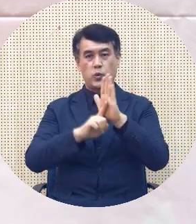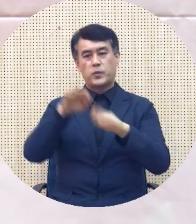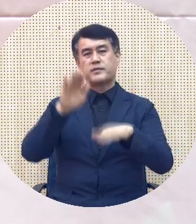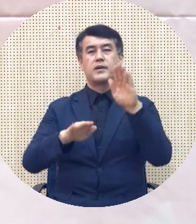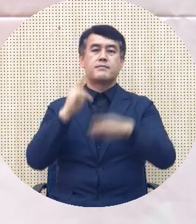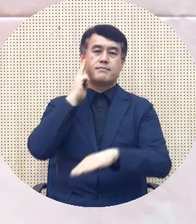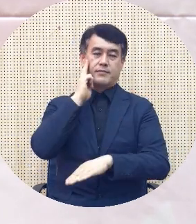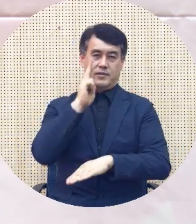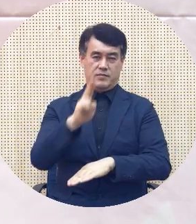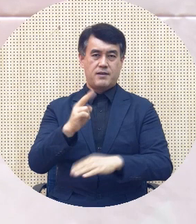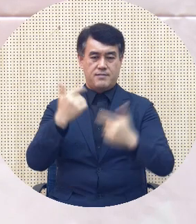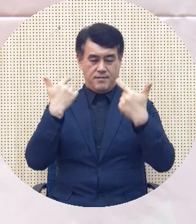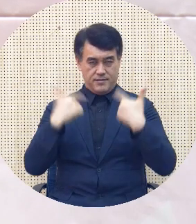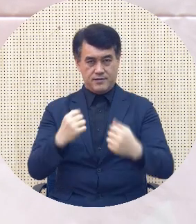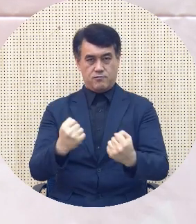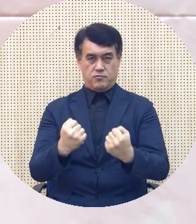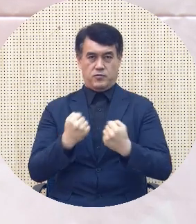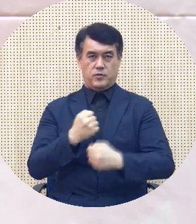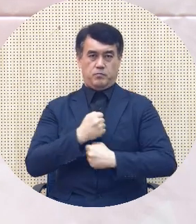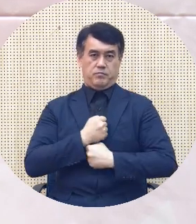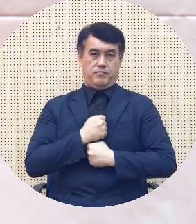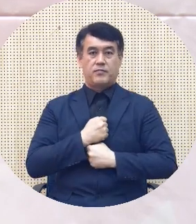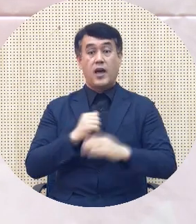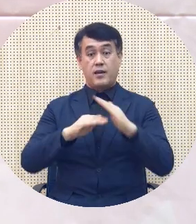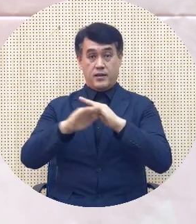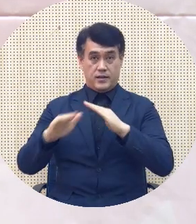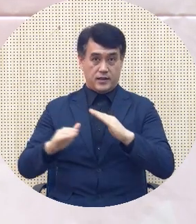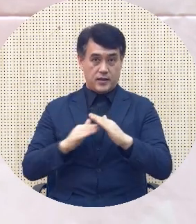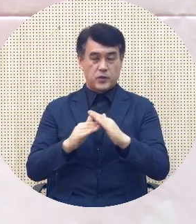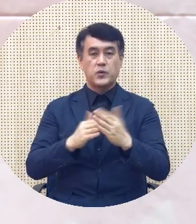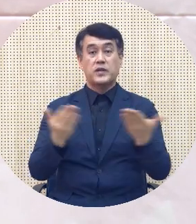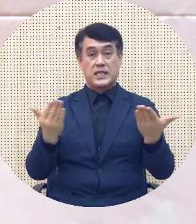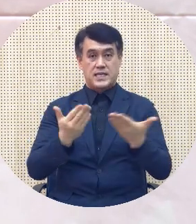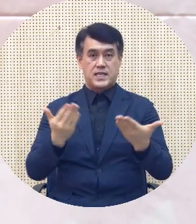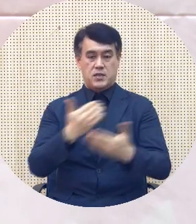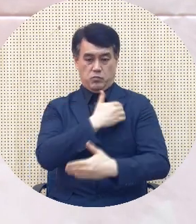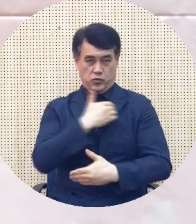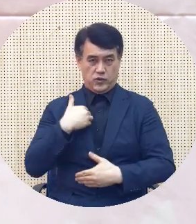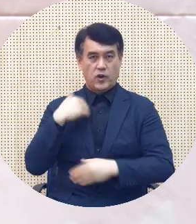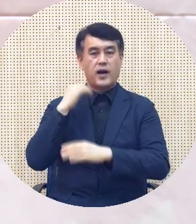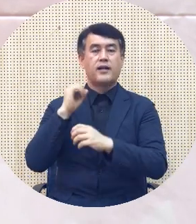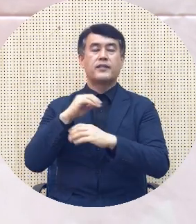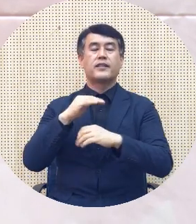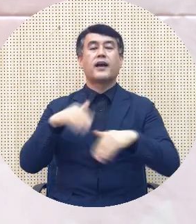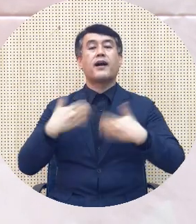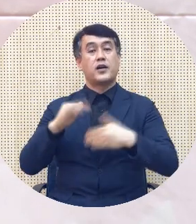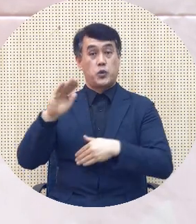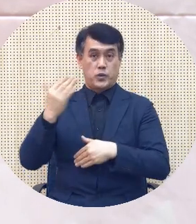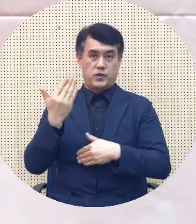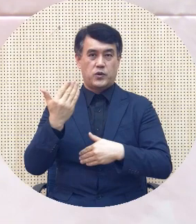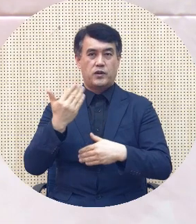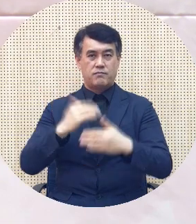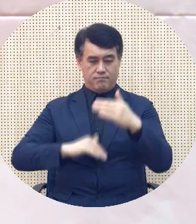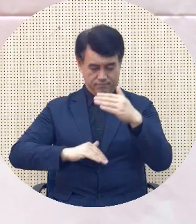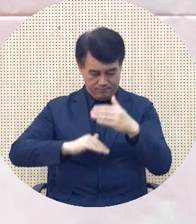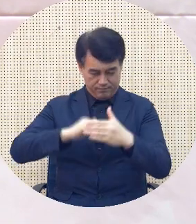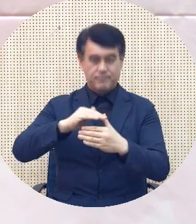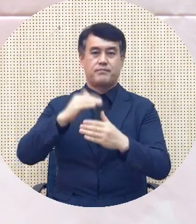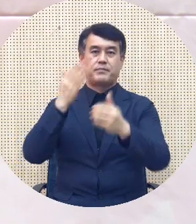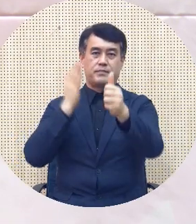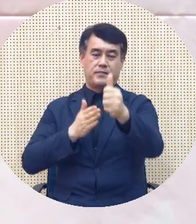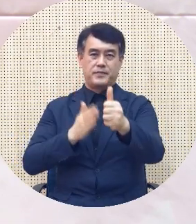심합니다. 늘 건강에 유의하시고 가정과 하시는 일마다 풍성한 가을의 결실이 차고 넘치시길